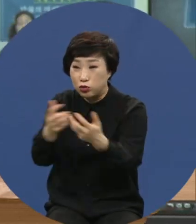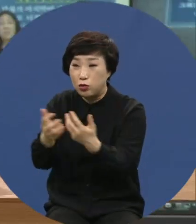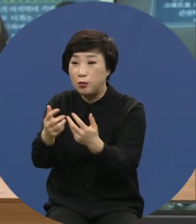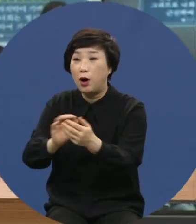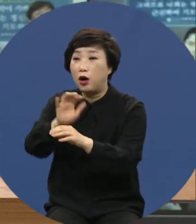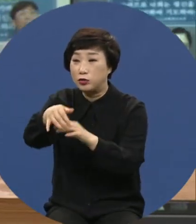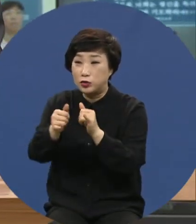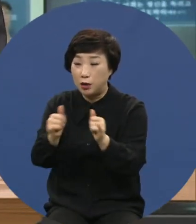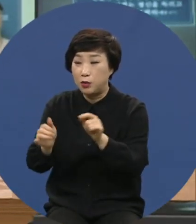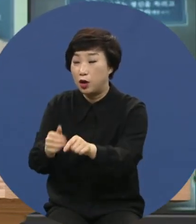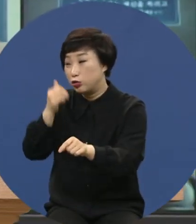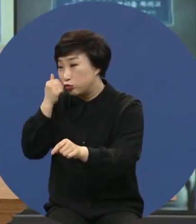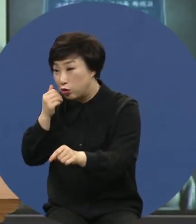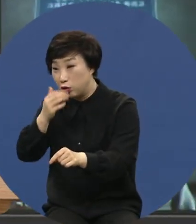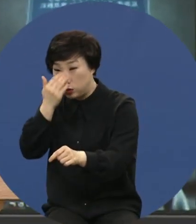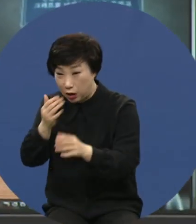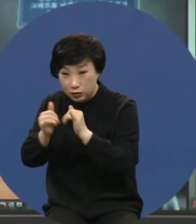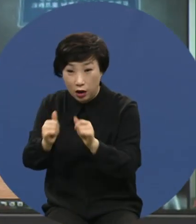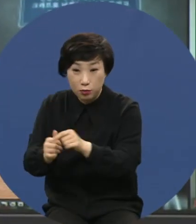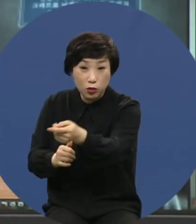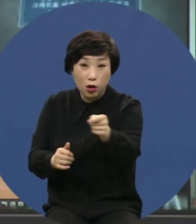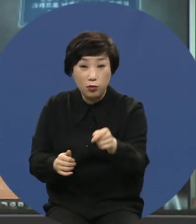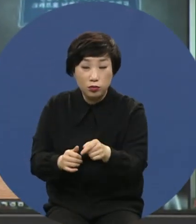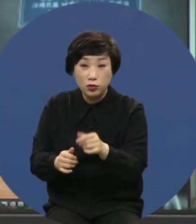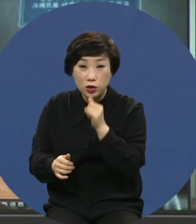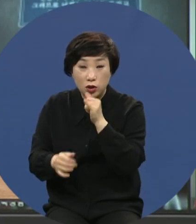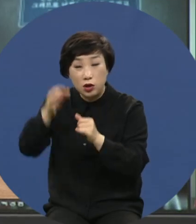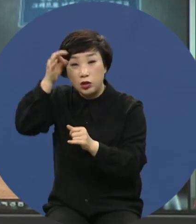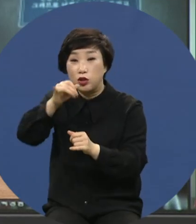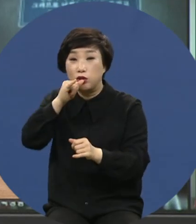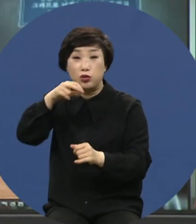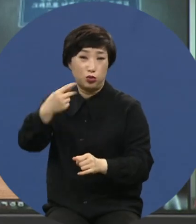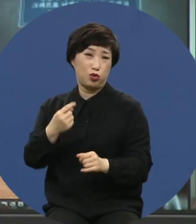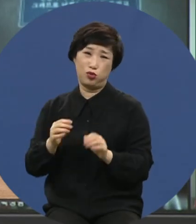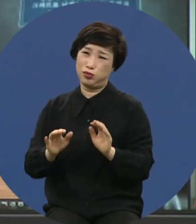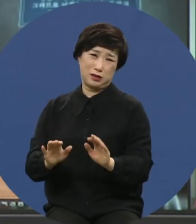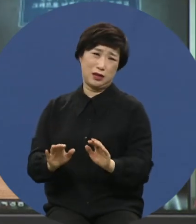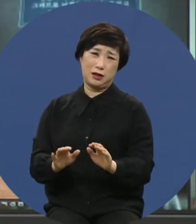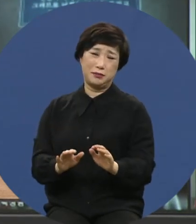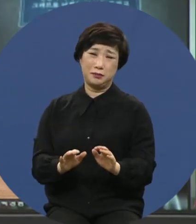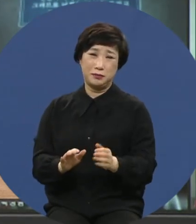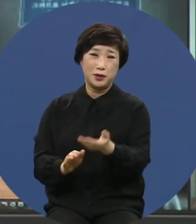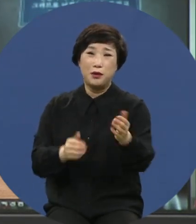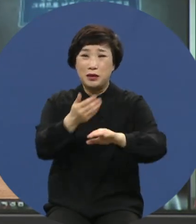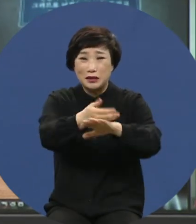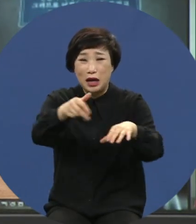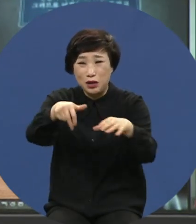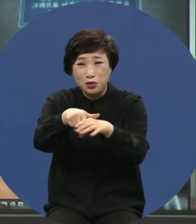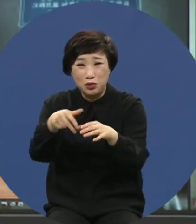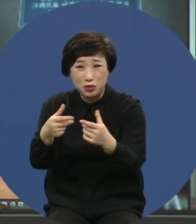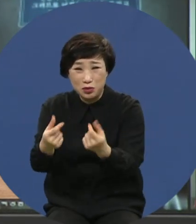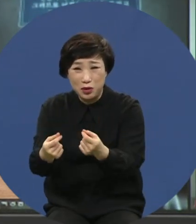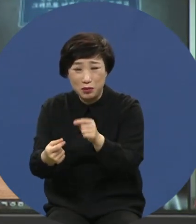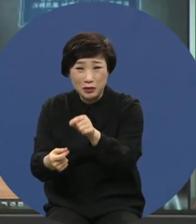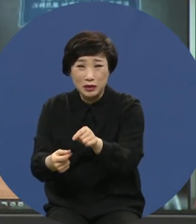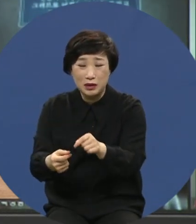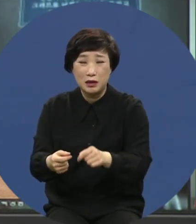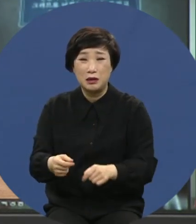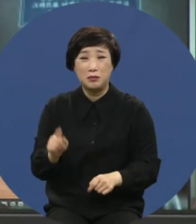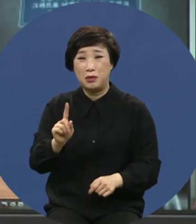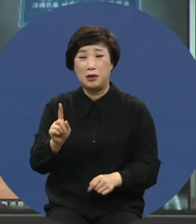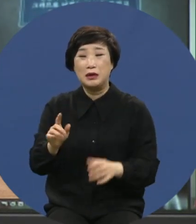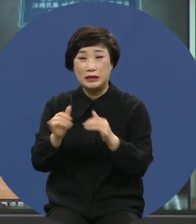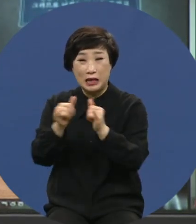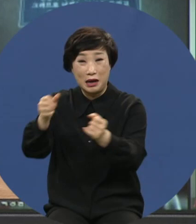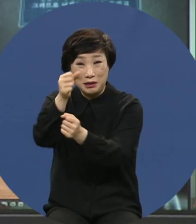사람이요, 저 사람 착한 사람이요 할지라도 이방 종교와 같이 한낱